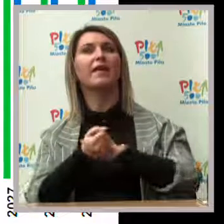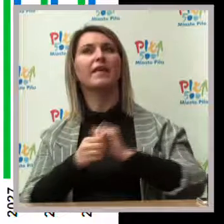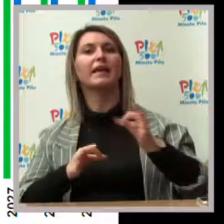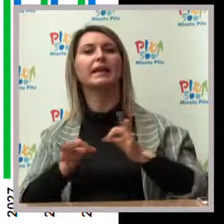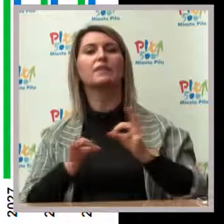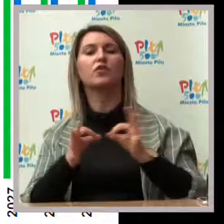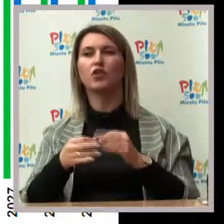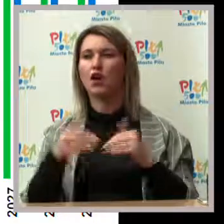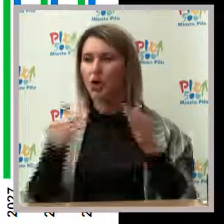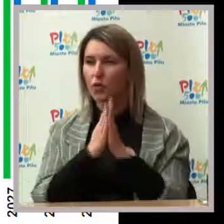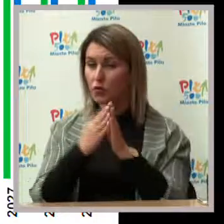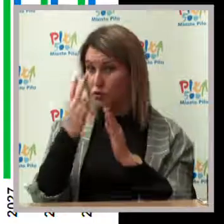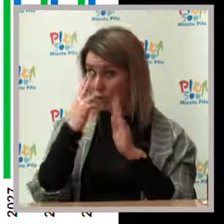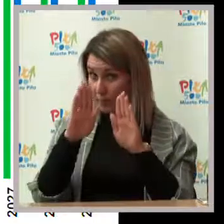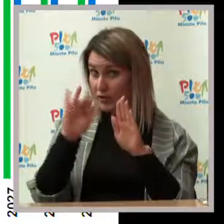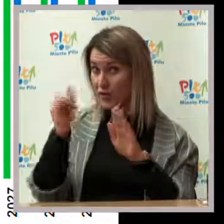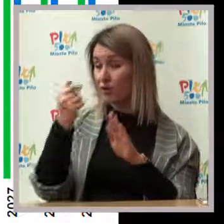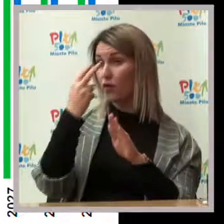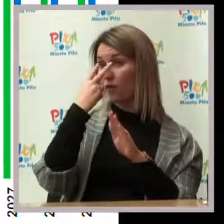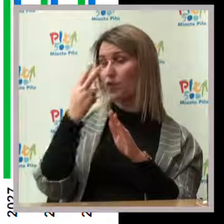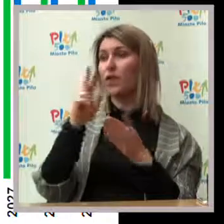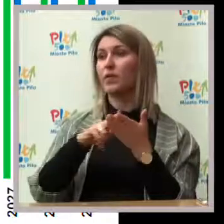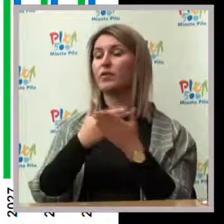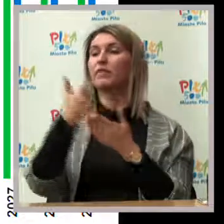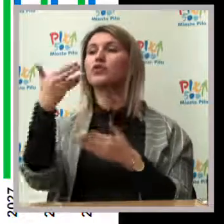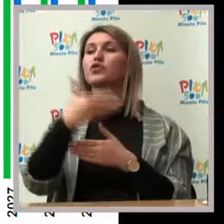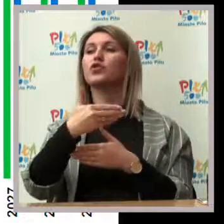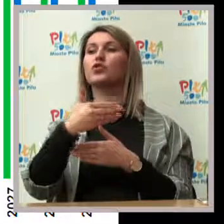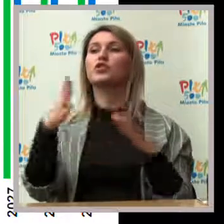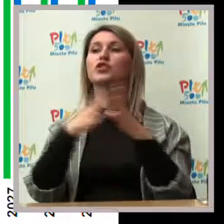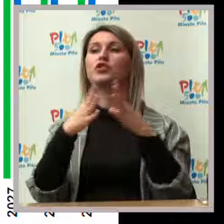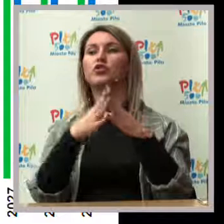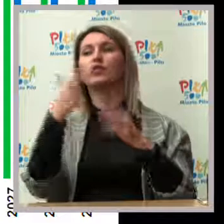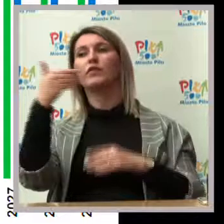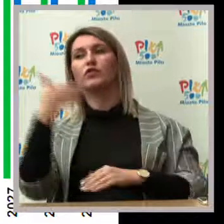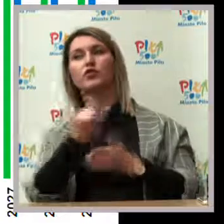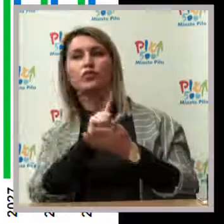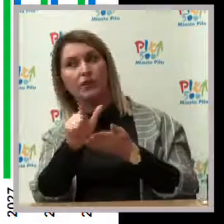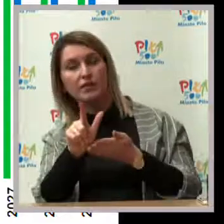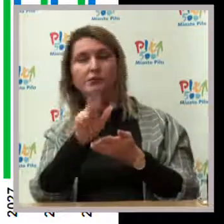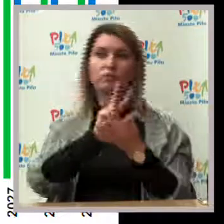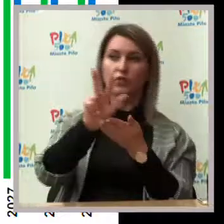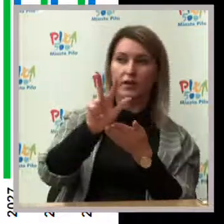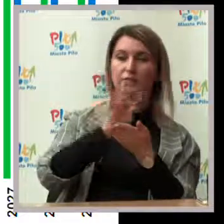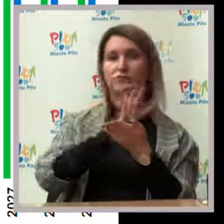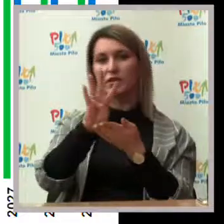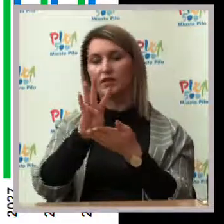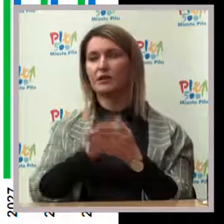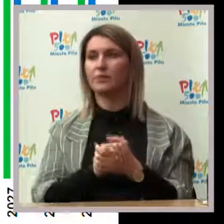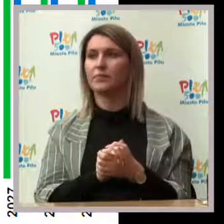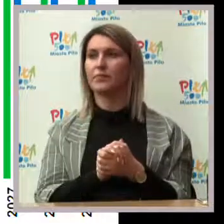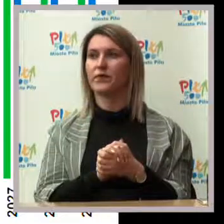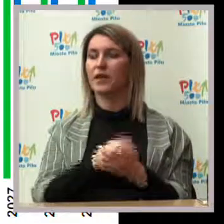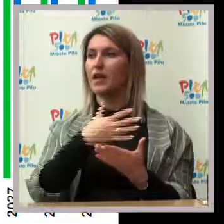zobaczyć w poszczególnych latach, zarówno w roku 2010, w roku 2012, 2014, 2013, wydatki